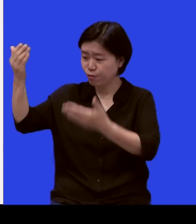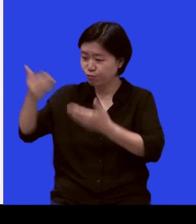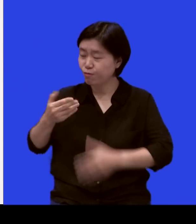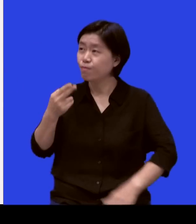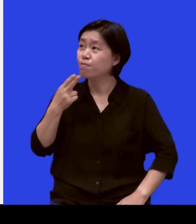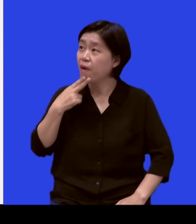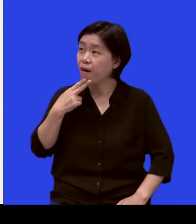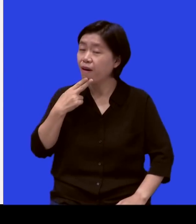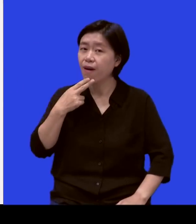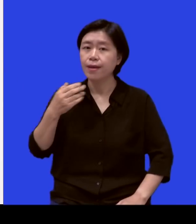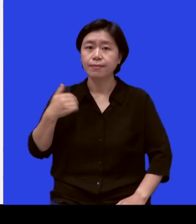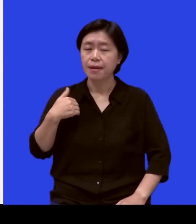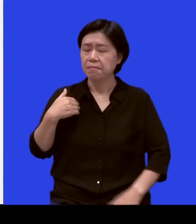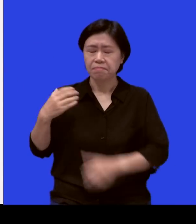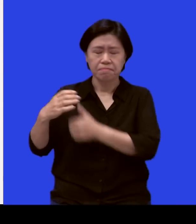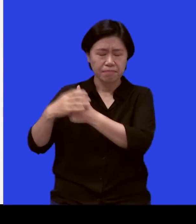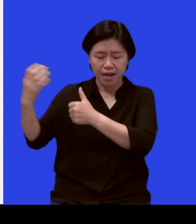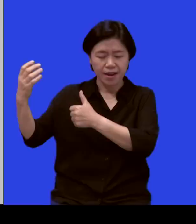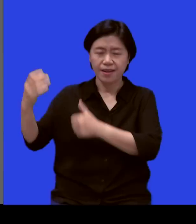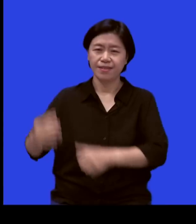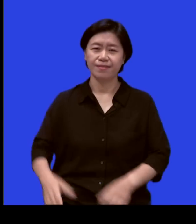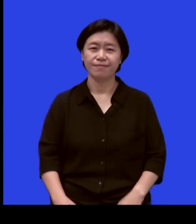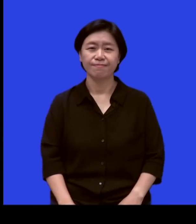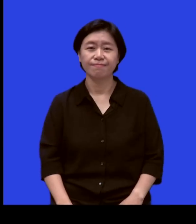않으면 저는 일을 못 하겠습니다.